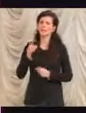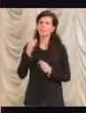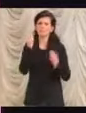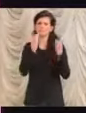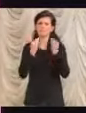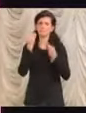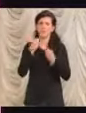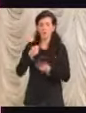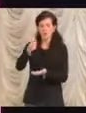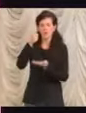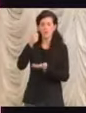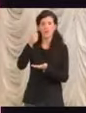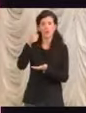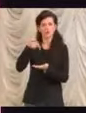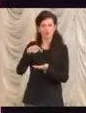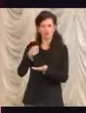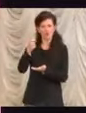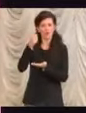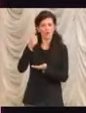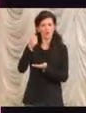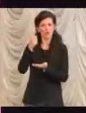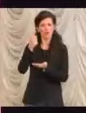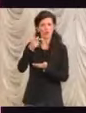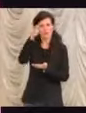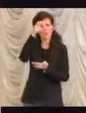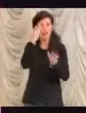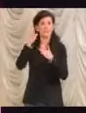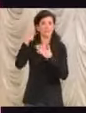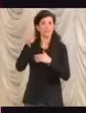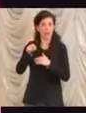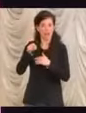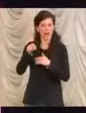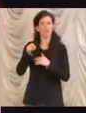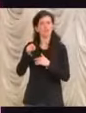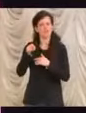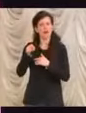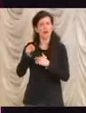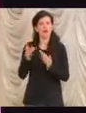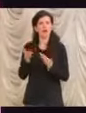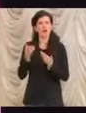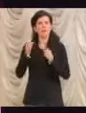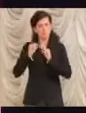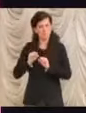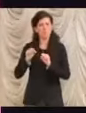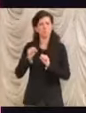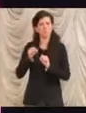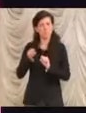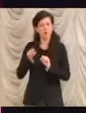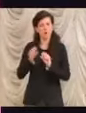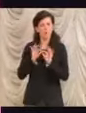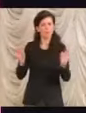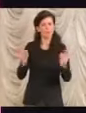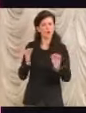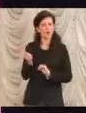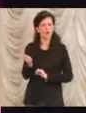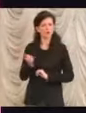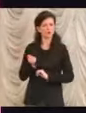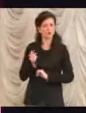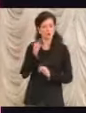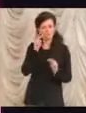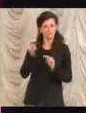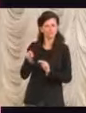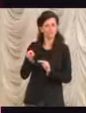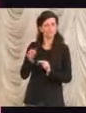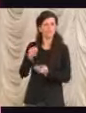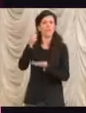stati con condizionalità light possa essere ancora nella cassetta degli attrezzi diciamo per affrontare